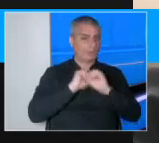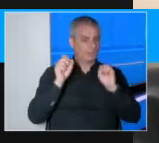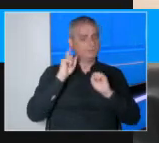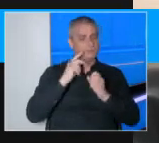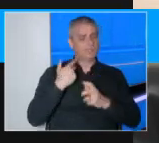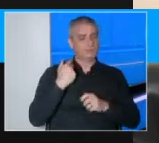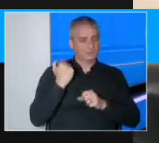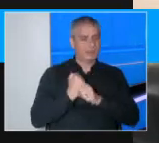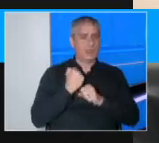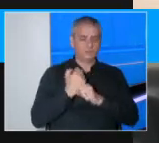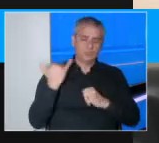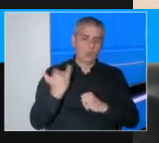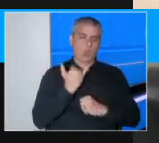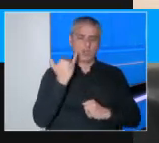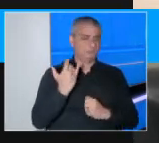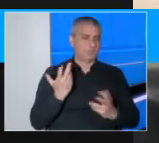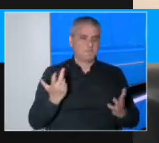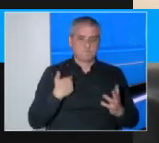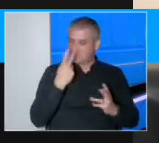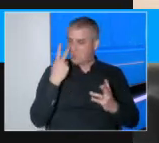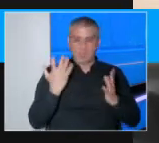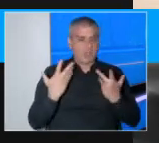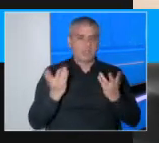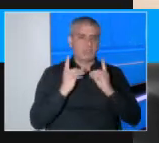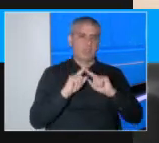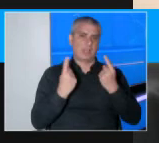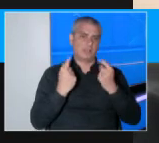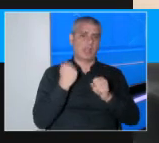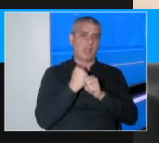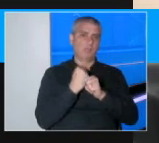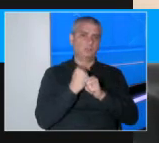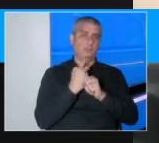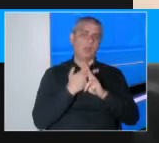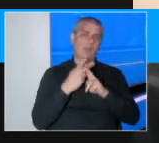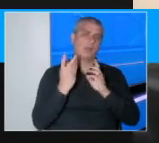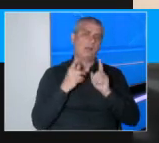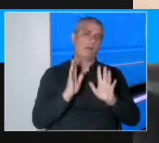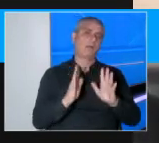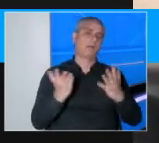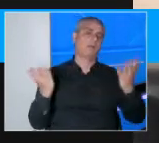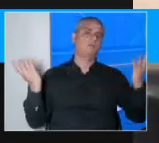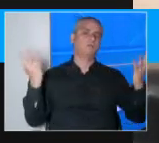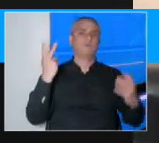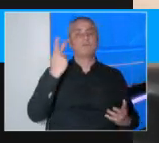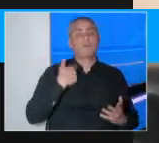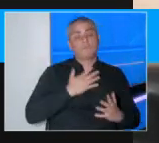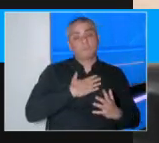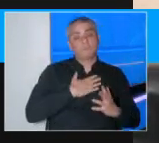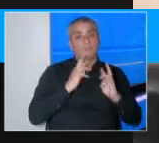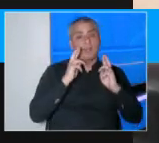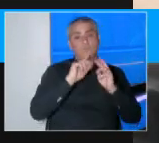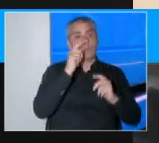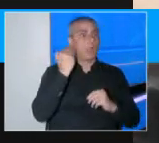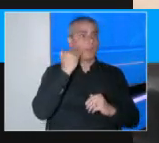צריך לתחזק את זה, אינני רואה כרגע שום דרך אחרת לעשות זאת, אלא בדרך הזו, וכמובן לקוות שאולי